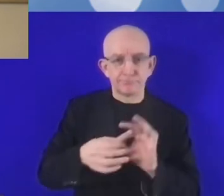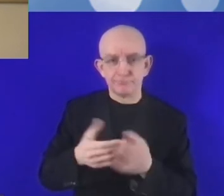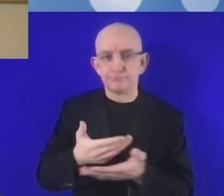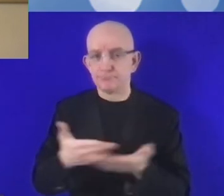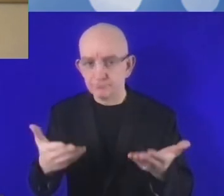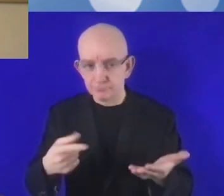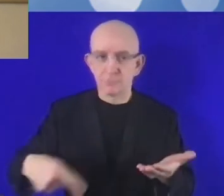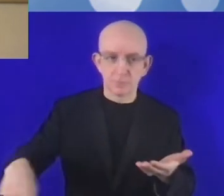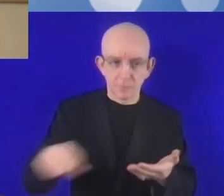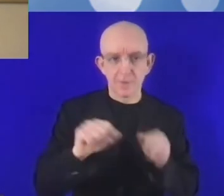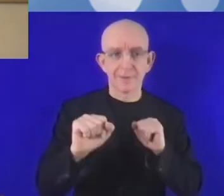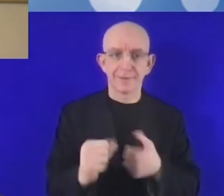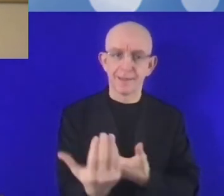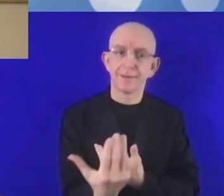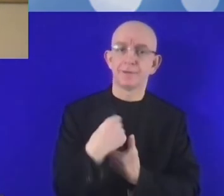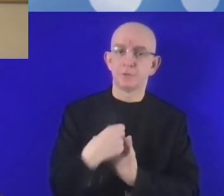J'aimerais me référer